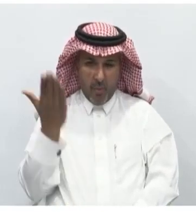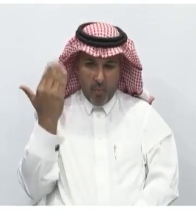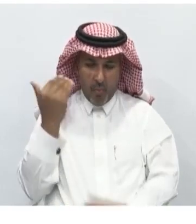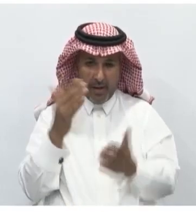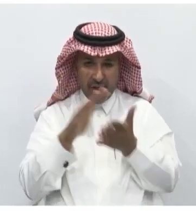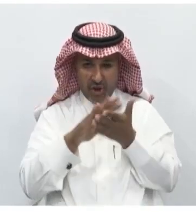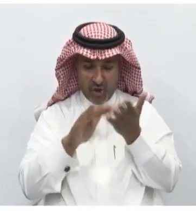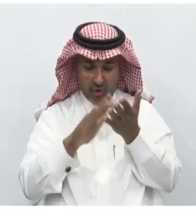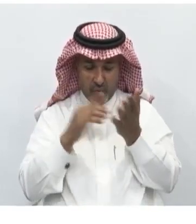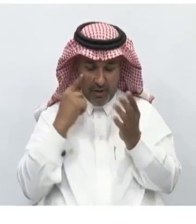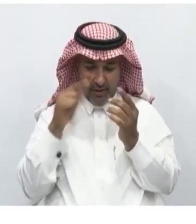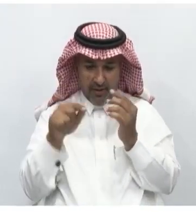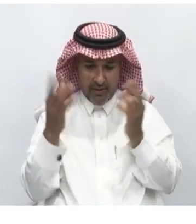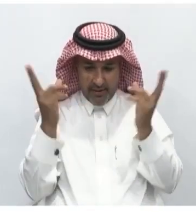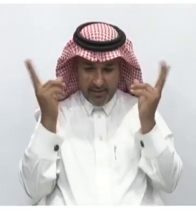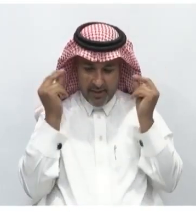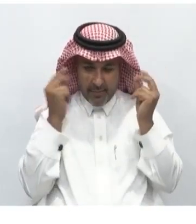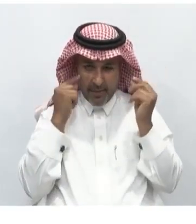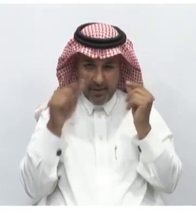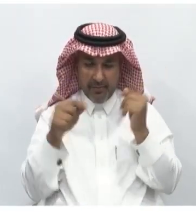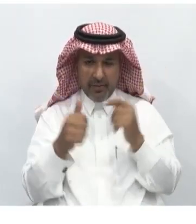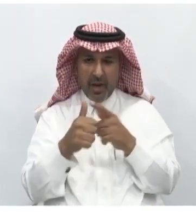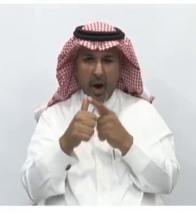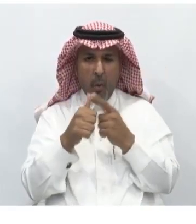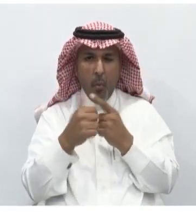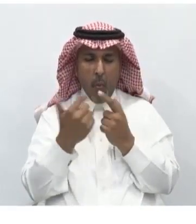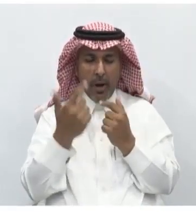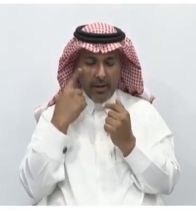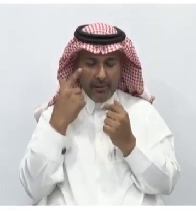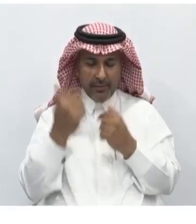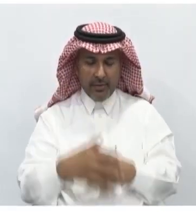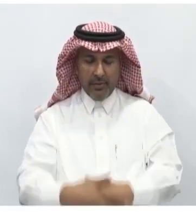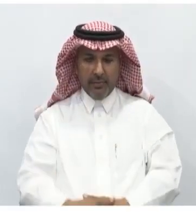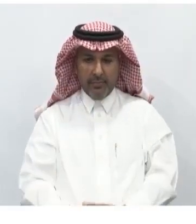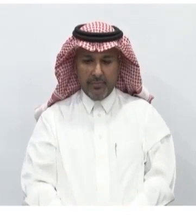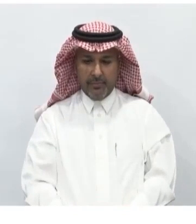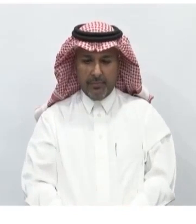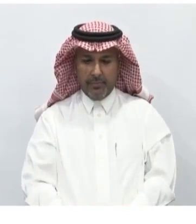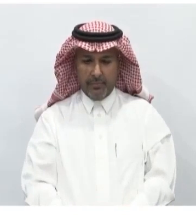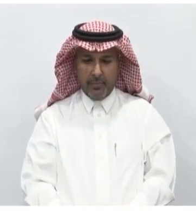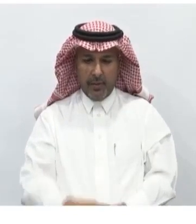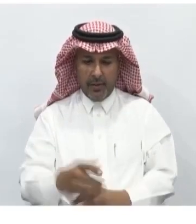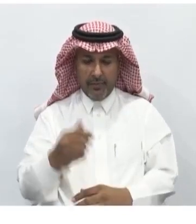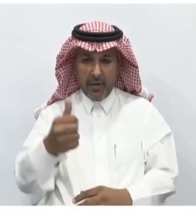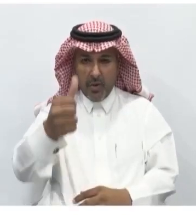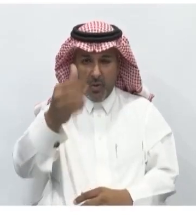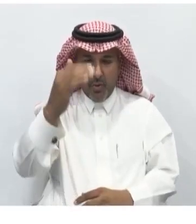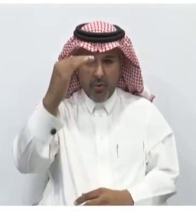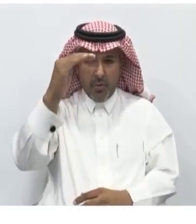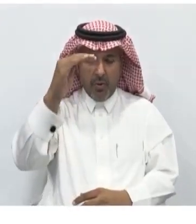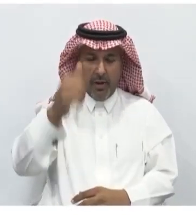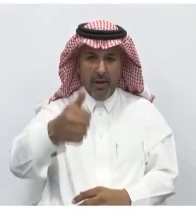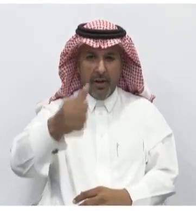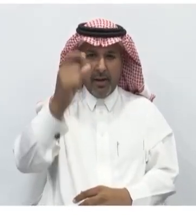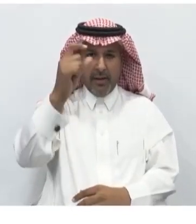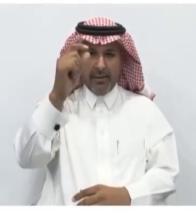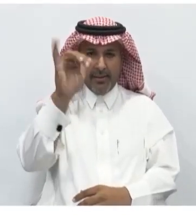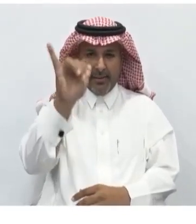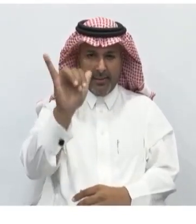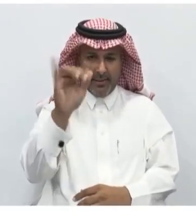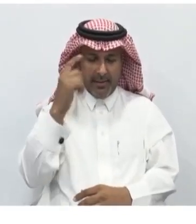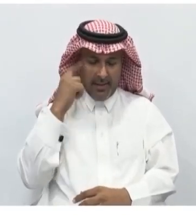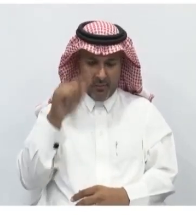أيضًا أخذنا بعض الأملاح الشائعة، مثلًا أوجزالات الأمونيوم أحادي الماء وتطرقنا إليها